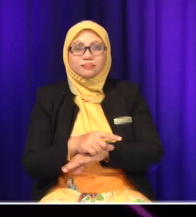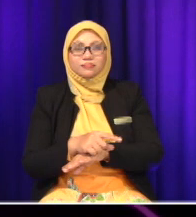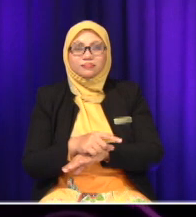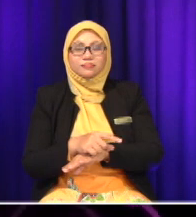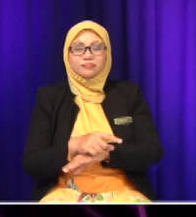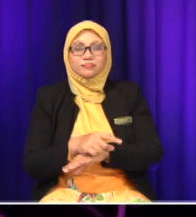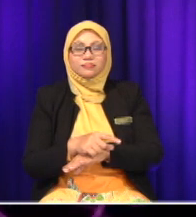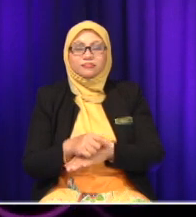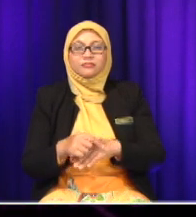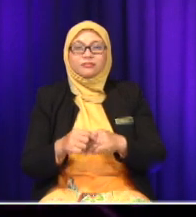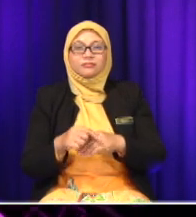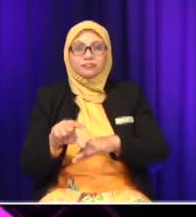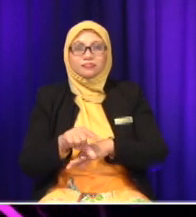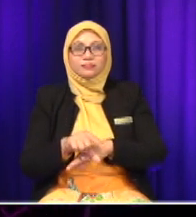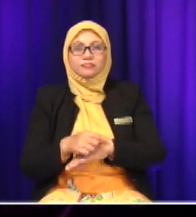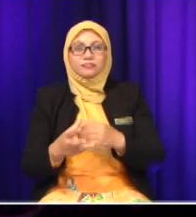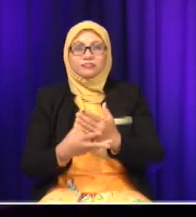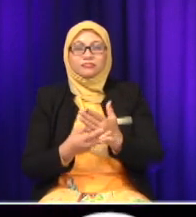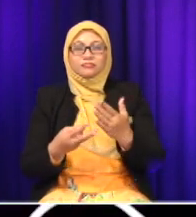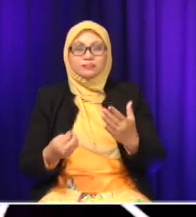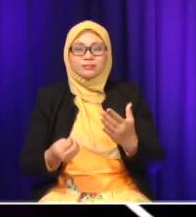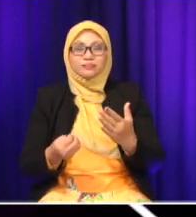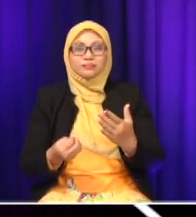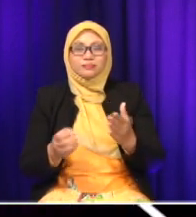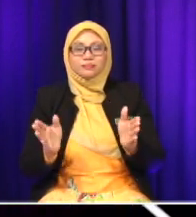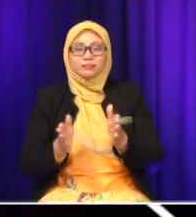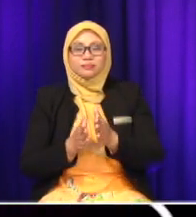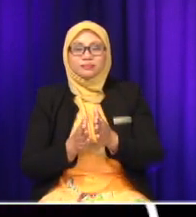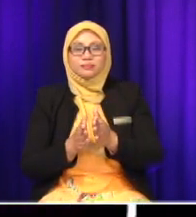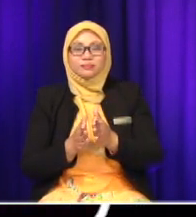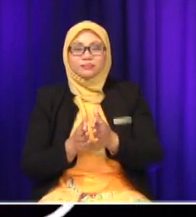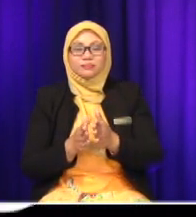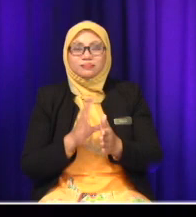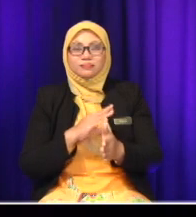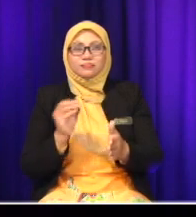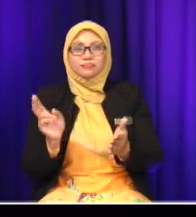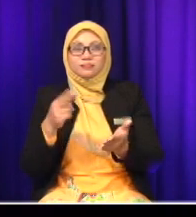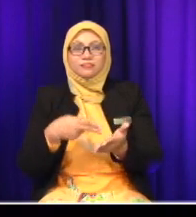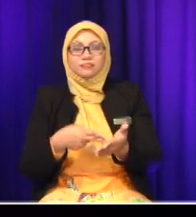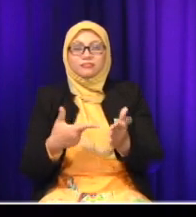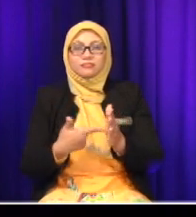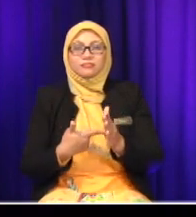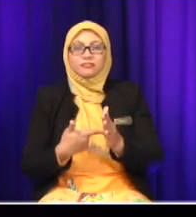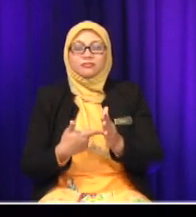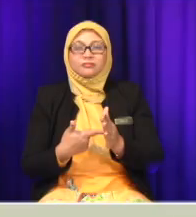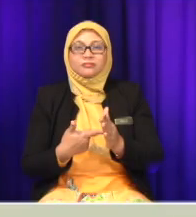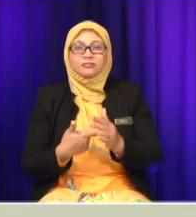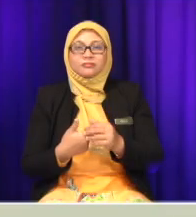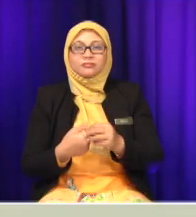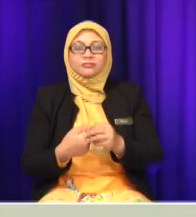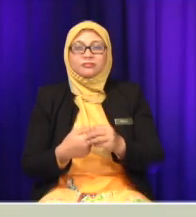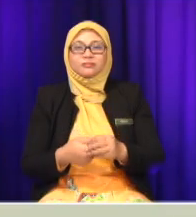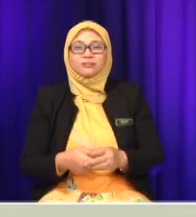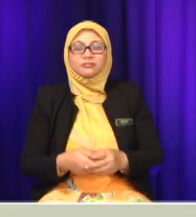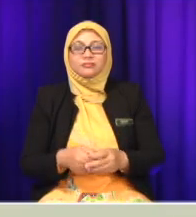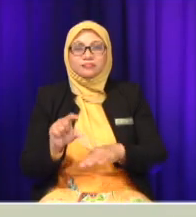dan ulangi kerja mempelas menguji kebocoran pada panjang jawapan dia kita gunakan